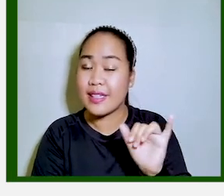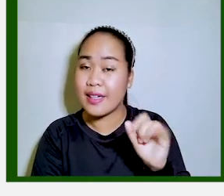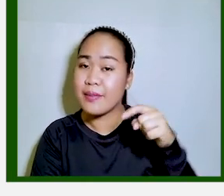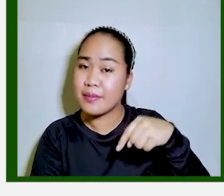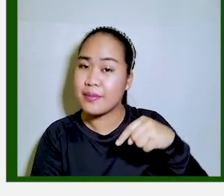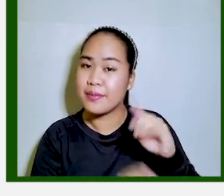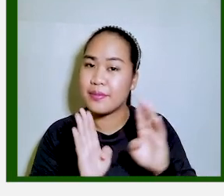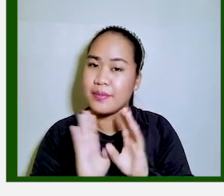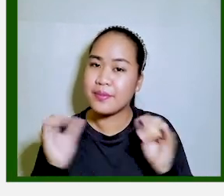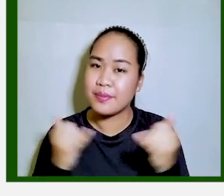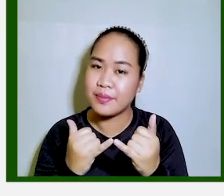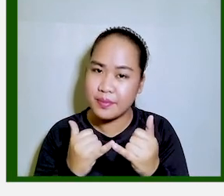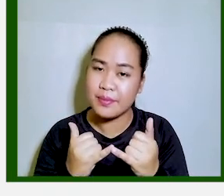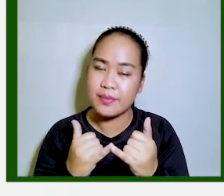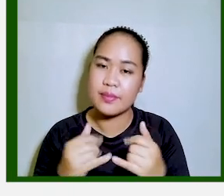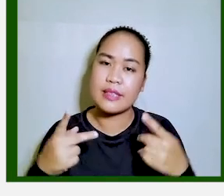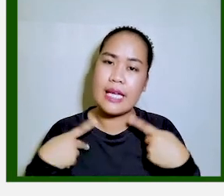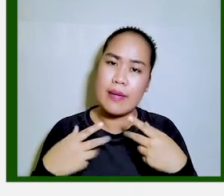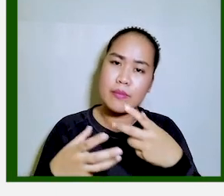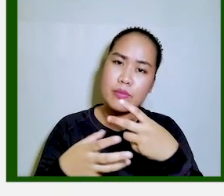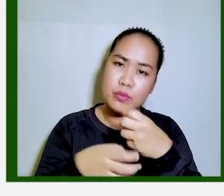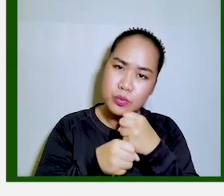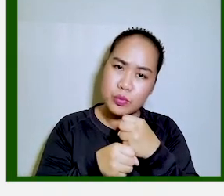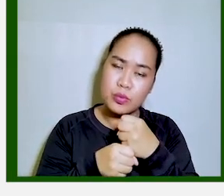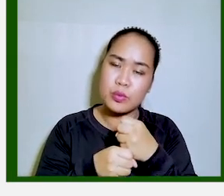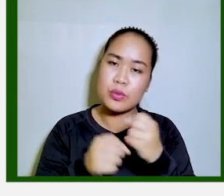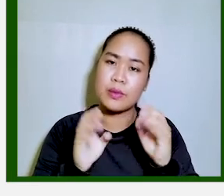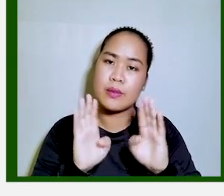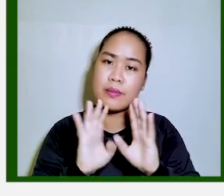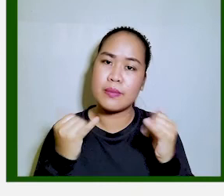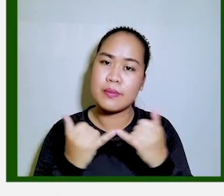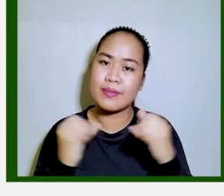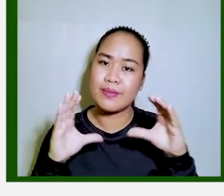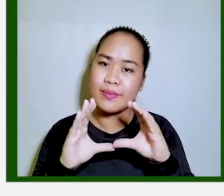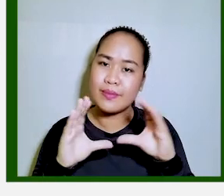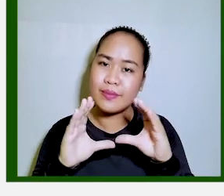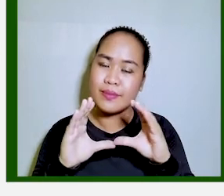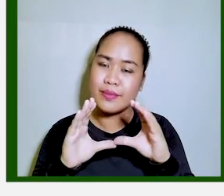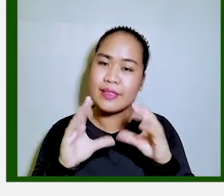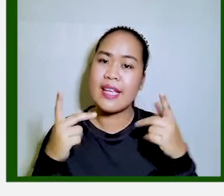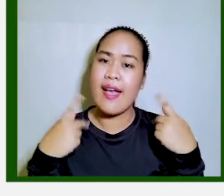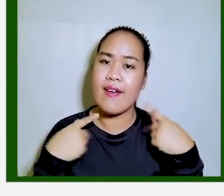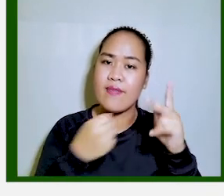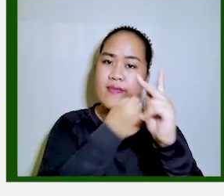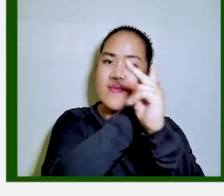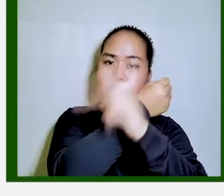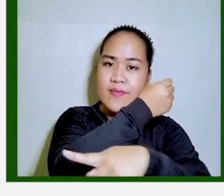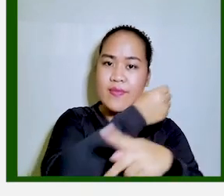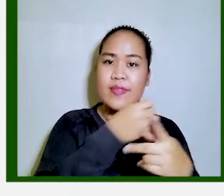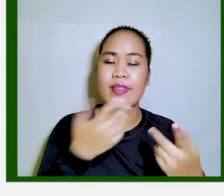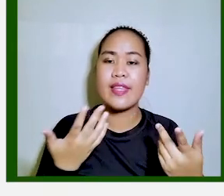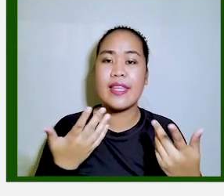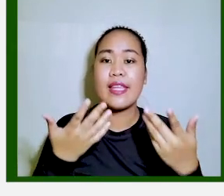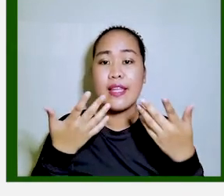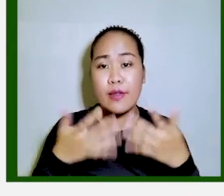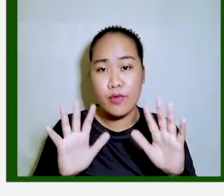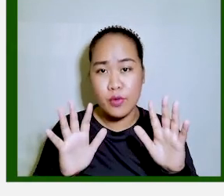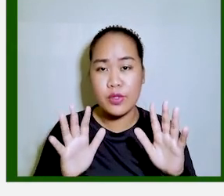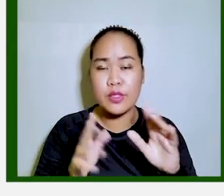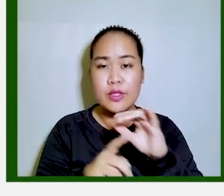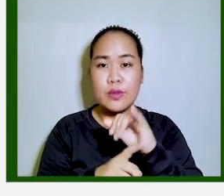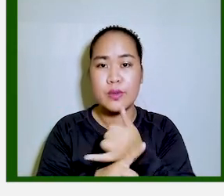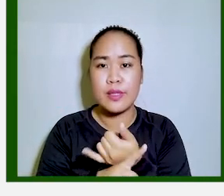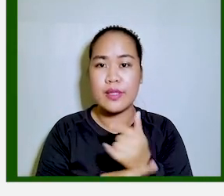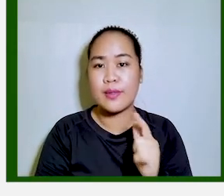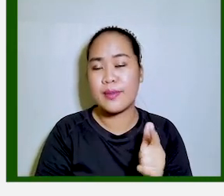barangay clearance na, may penalty na rin po 'yan pag after January 29. So again, sinasabi ko nga, huwag na natin antayin ng last